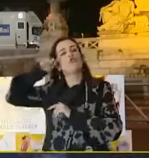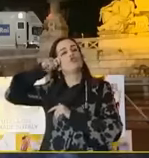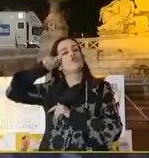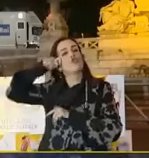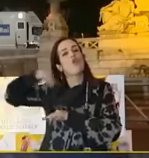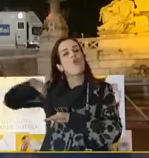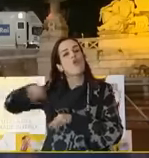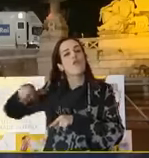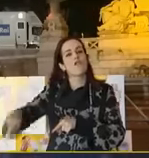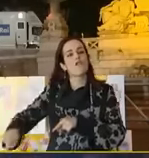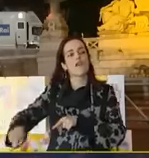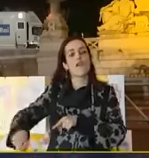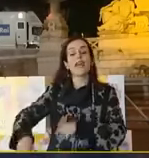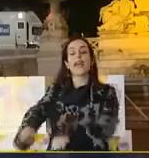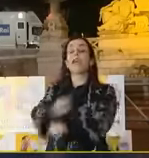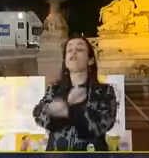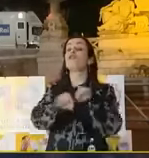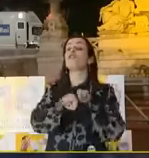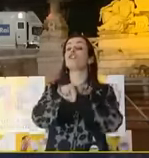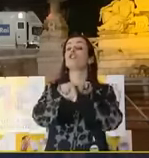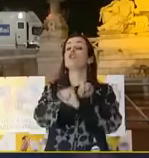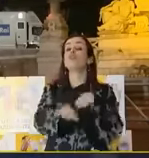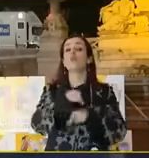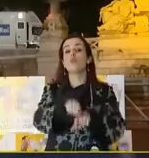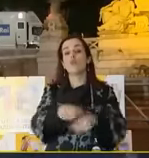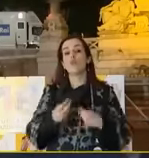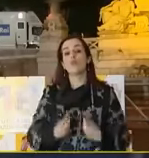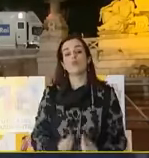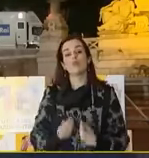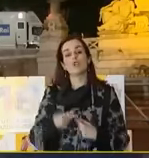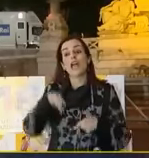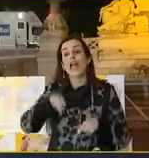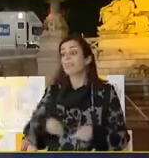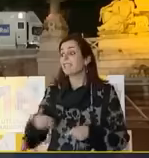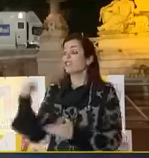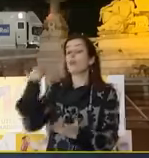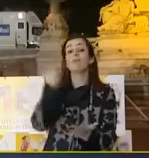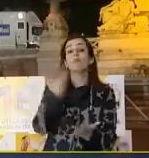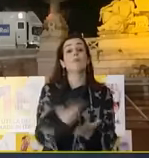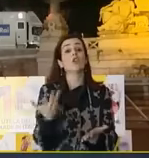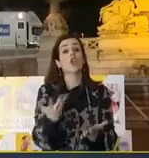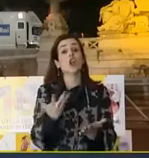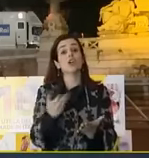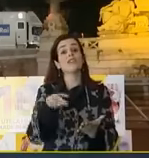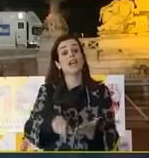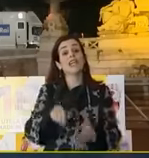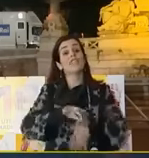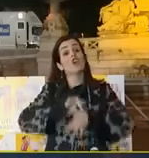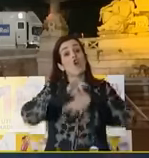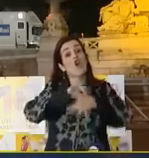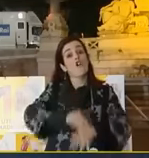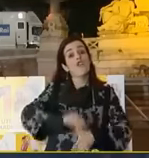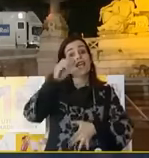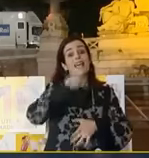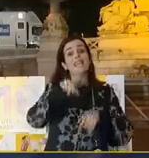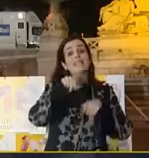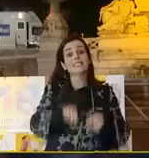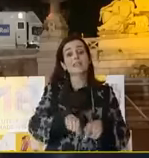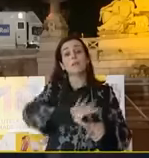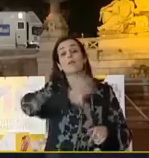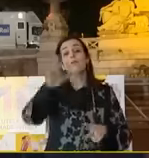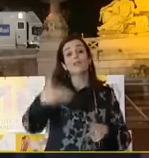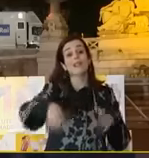messo, la fiducia, e adesso quello che ci propongono è andare a governare per fare un'altra legge elettorale.